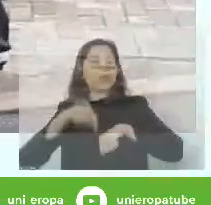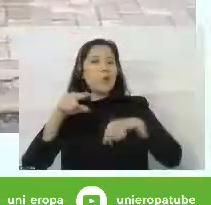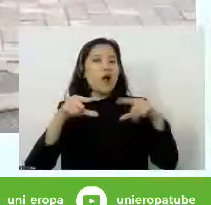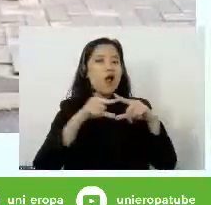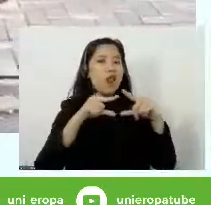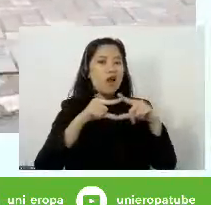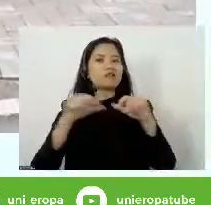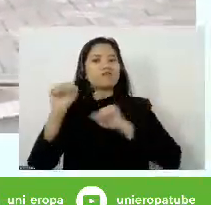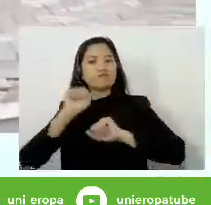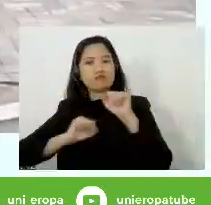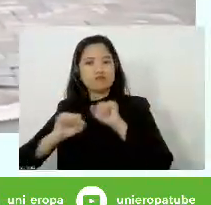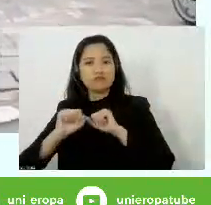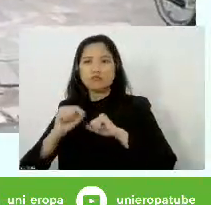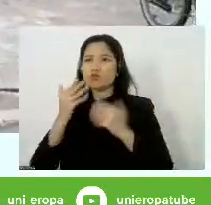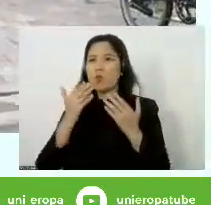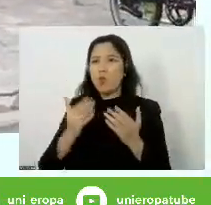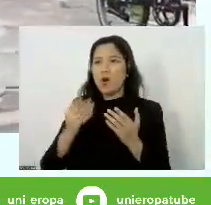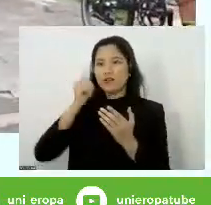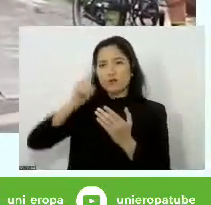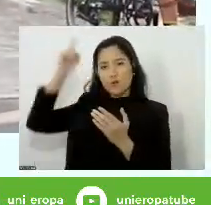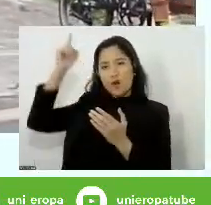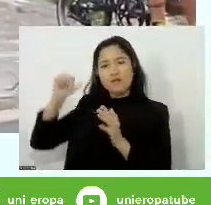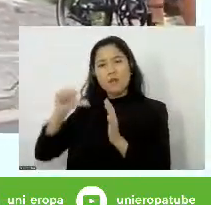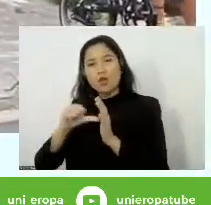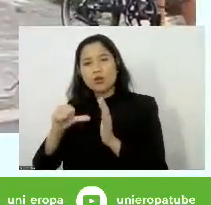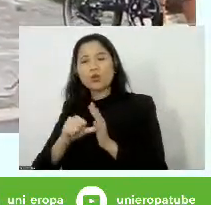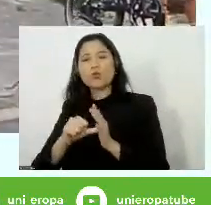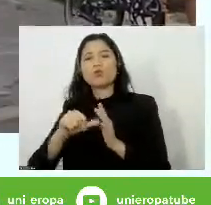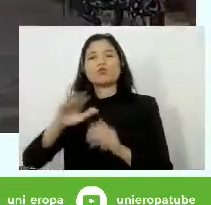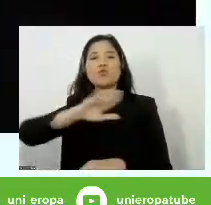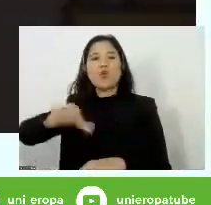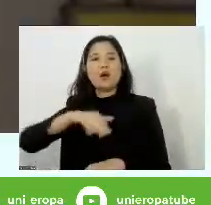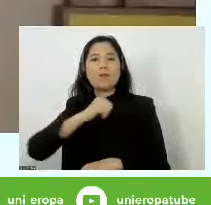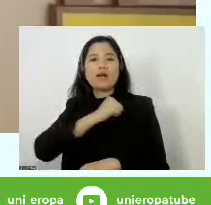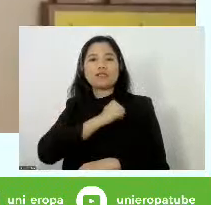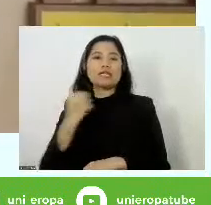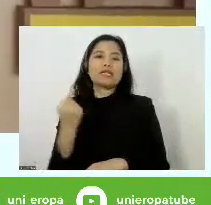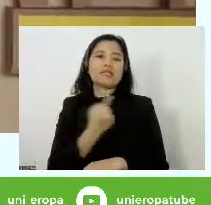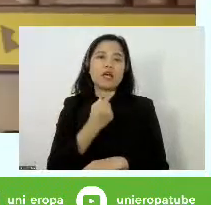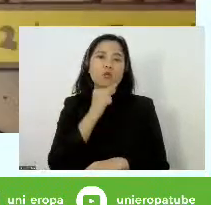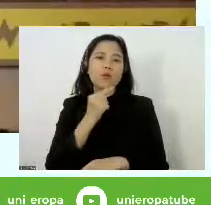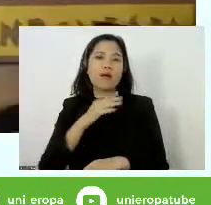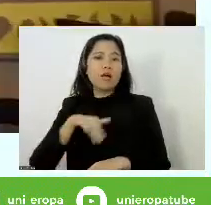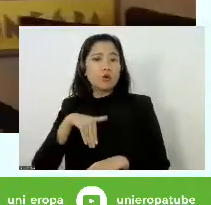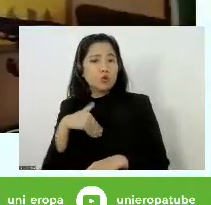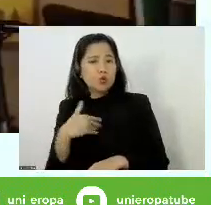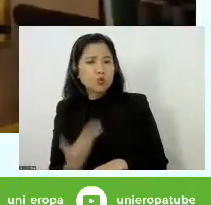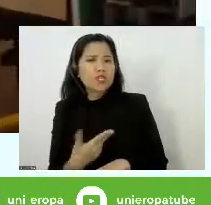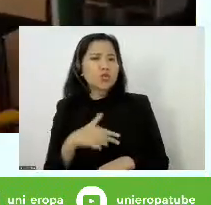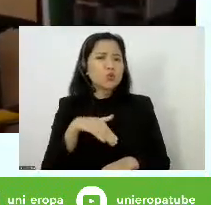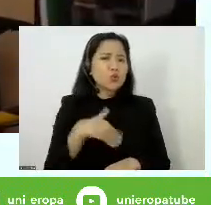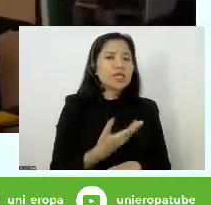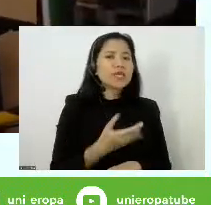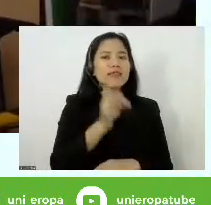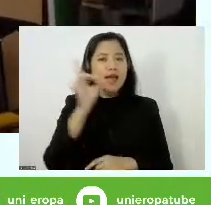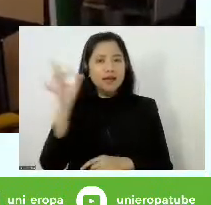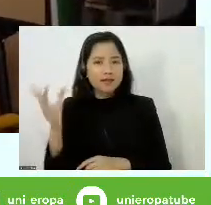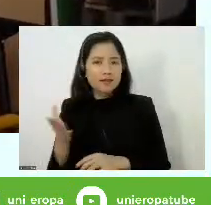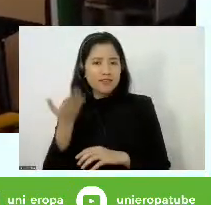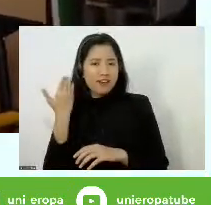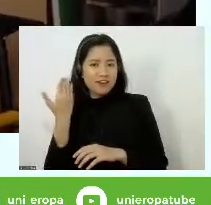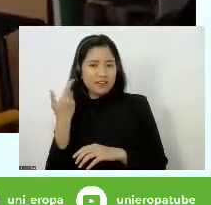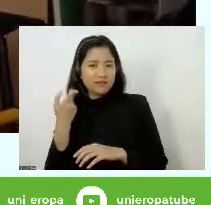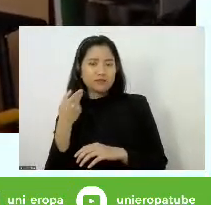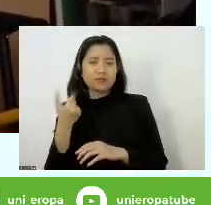negara ini membantu kita semua membantu bangsa kita untuk menekan kerugian kerugian yang luar biasa tadi peti angkanya